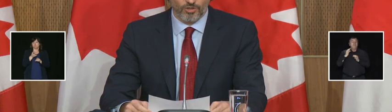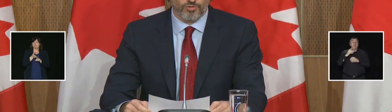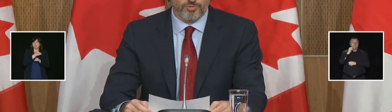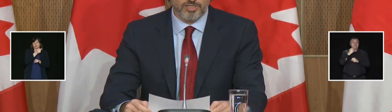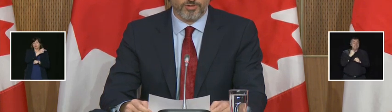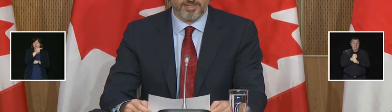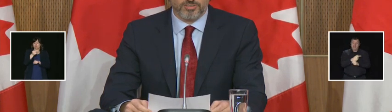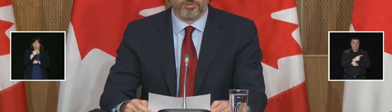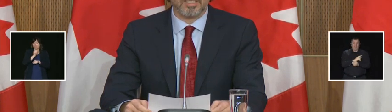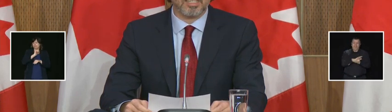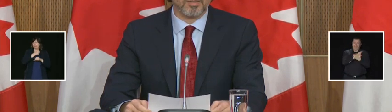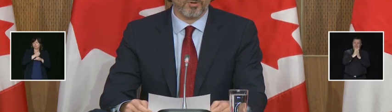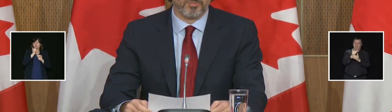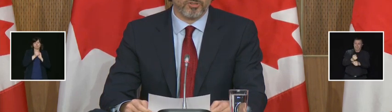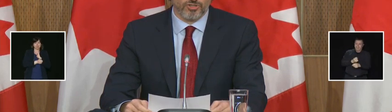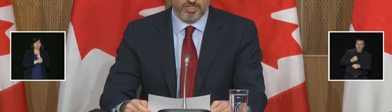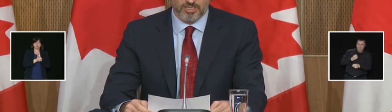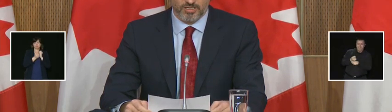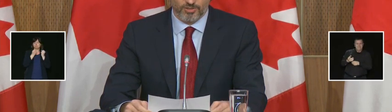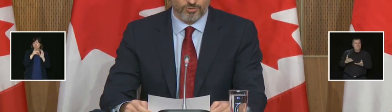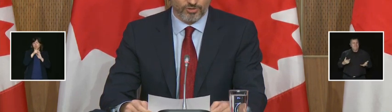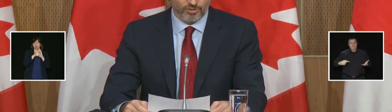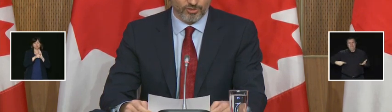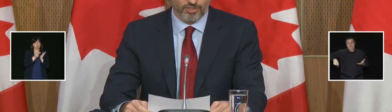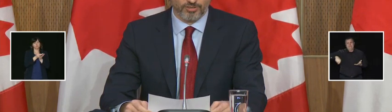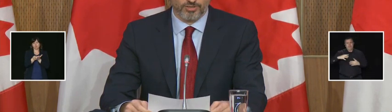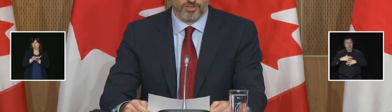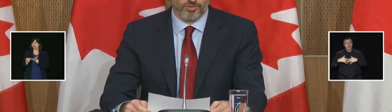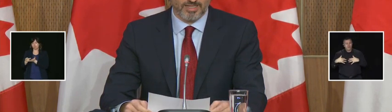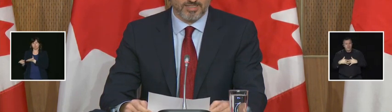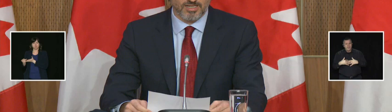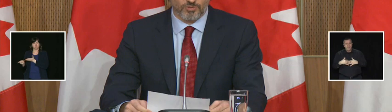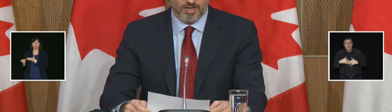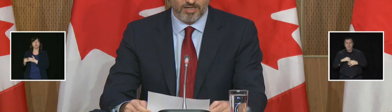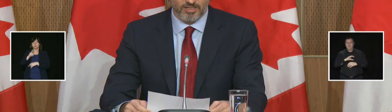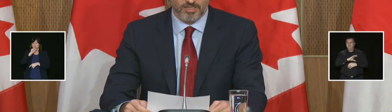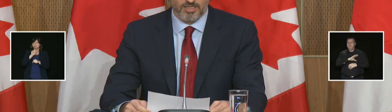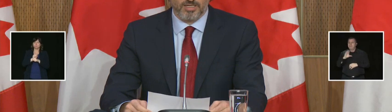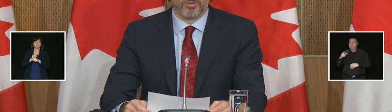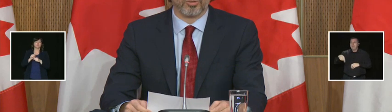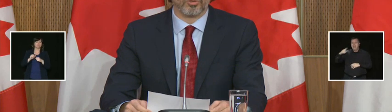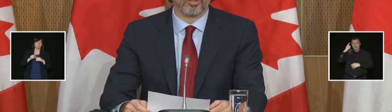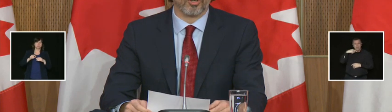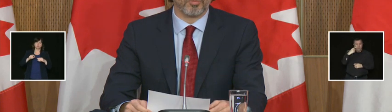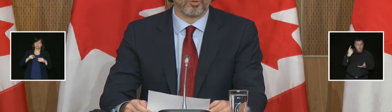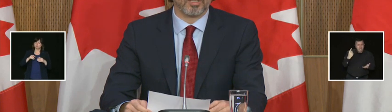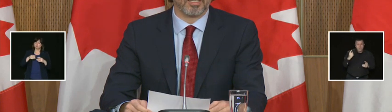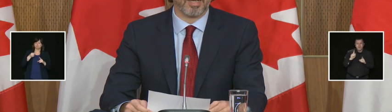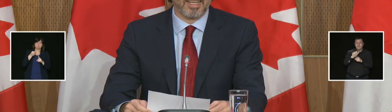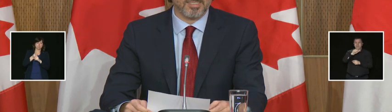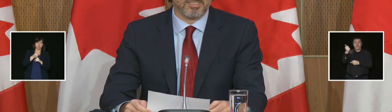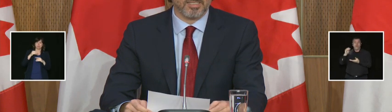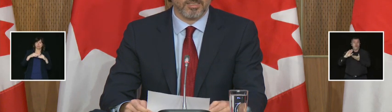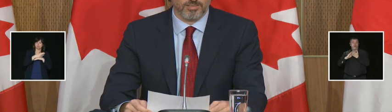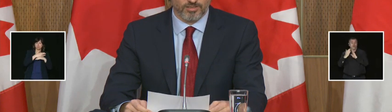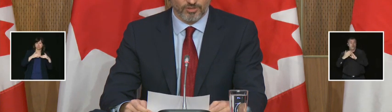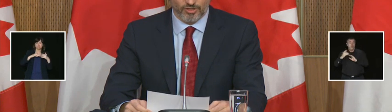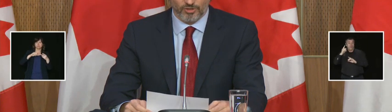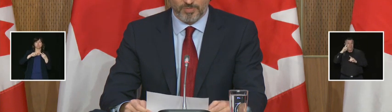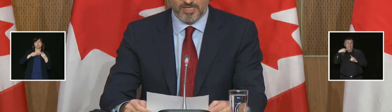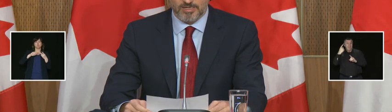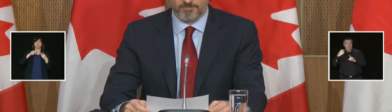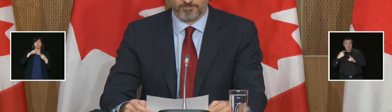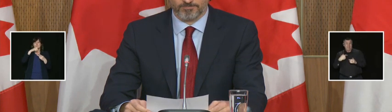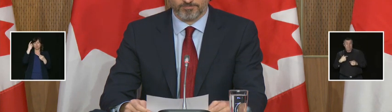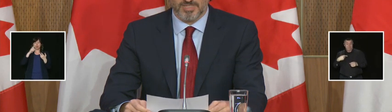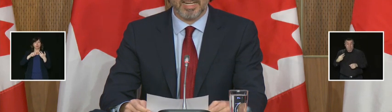ennuis de façon disproportionnée aux autochtones aux canadiens noirs et aux autres communautés racisées de